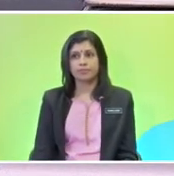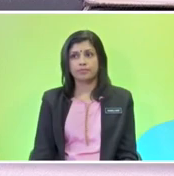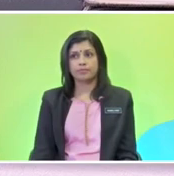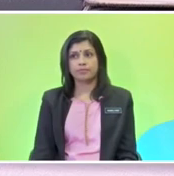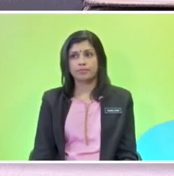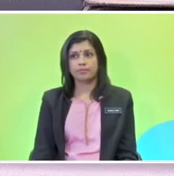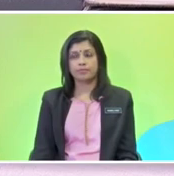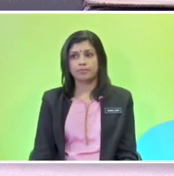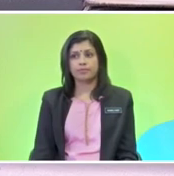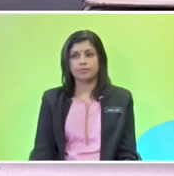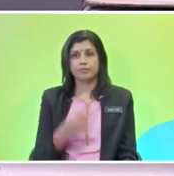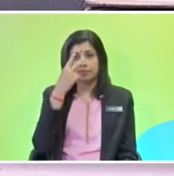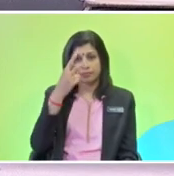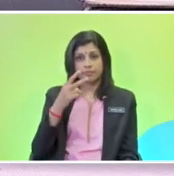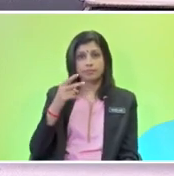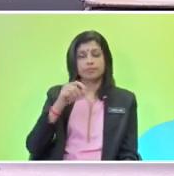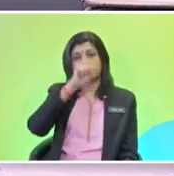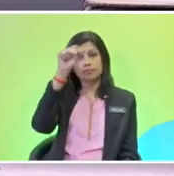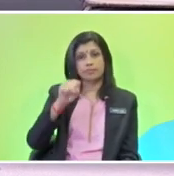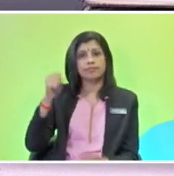Boleh terus kira ya? Okey.